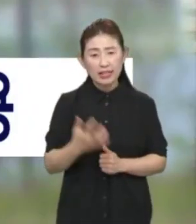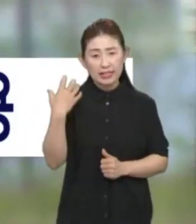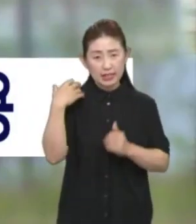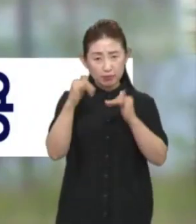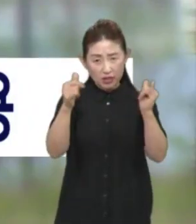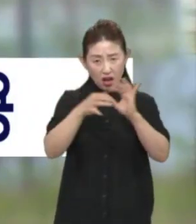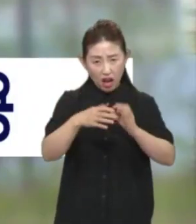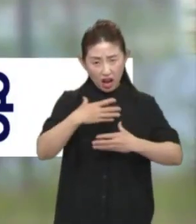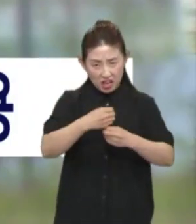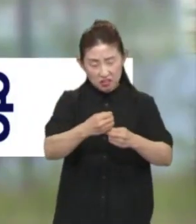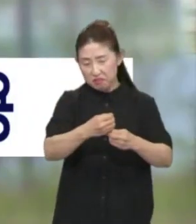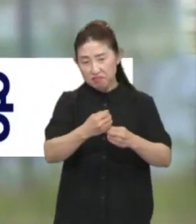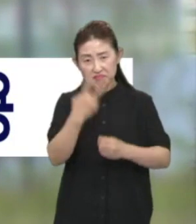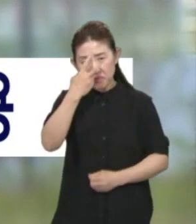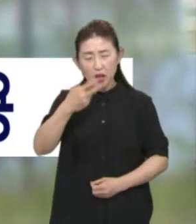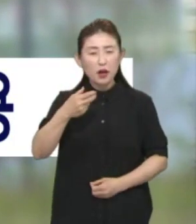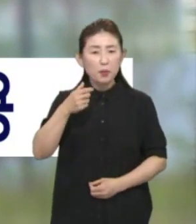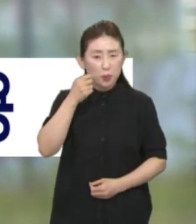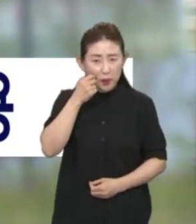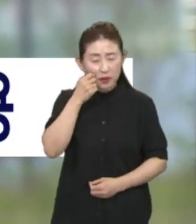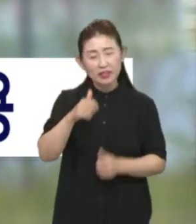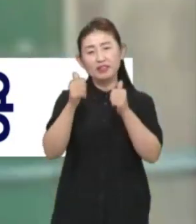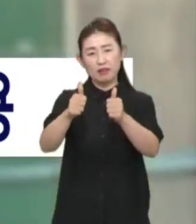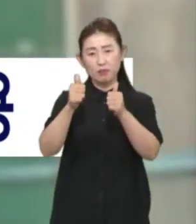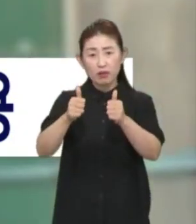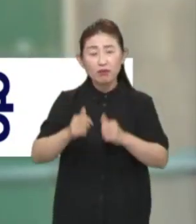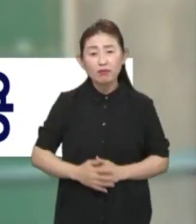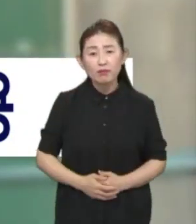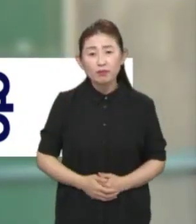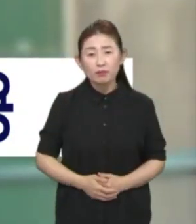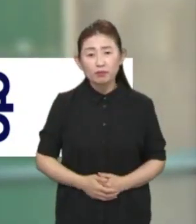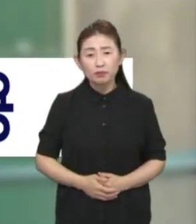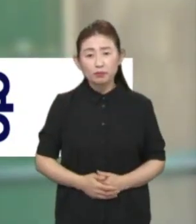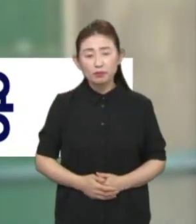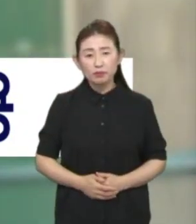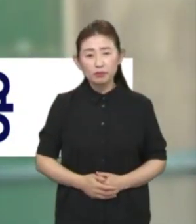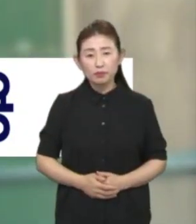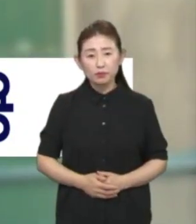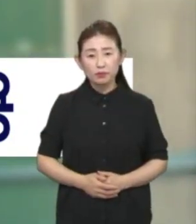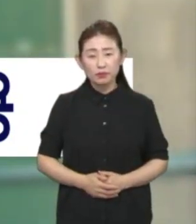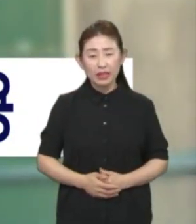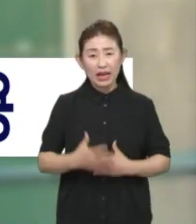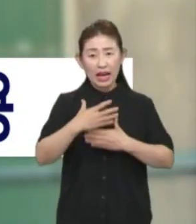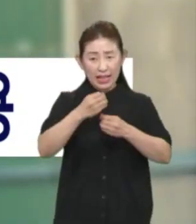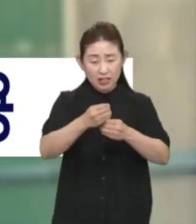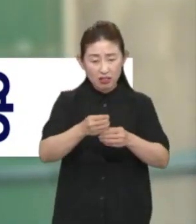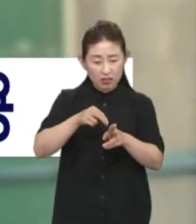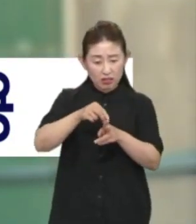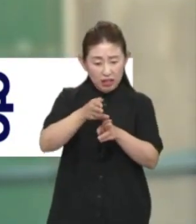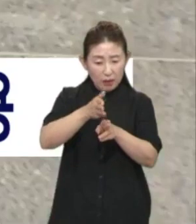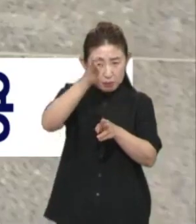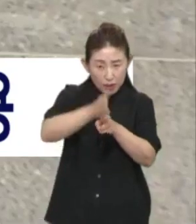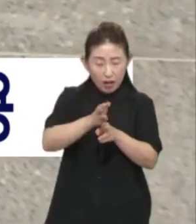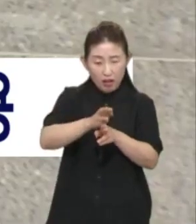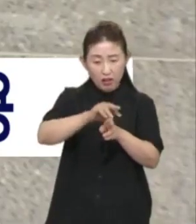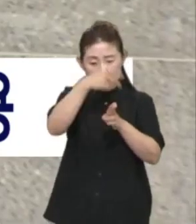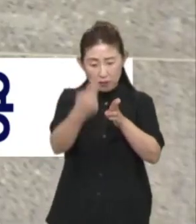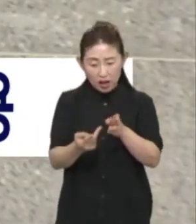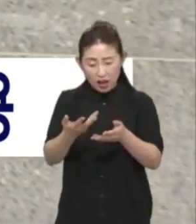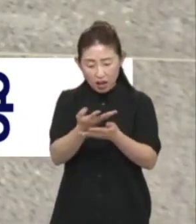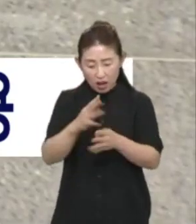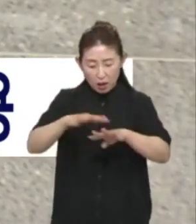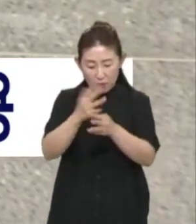책임자들이 안전 의무를 다하지 않은 혐의로 재판에 넘겨졌습니다. 대전지검은 안전 난간이나 추락 방지망을 설치하지